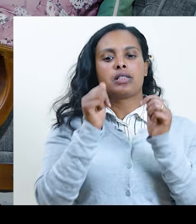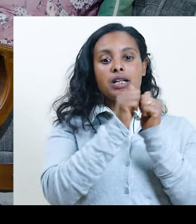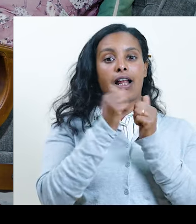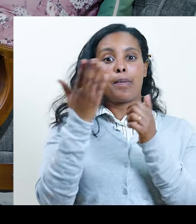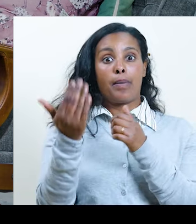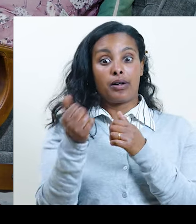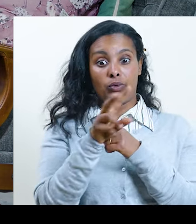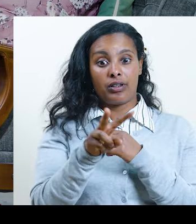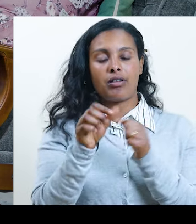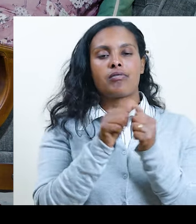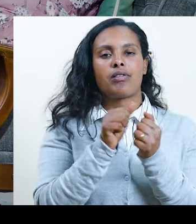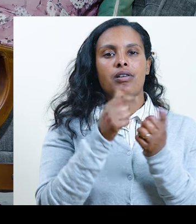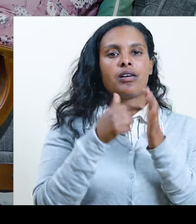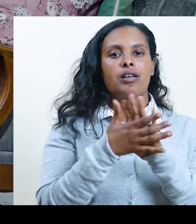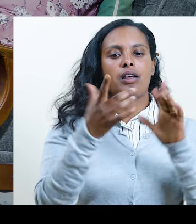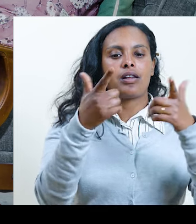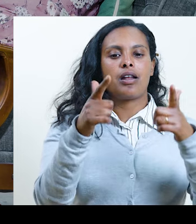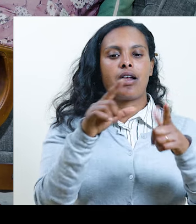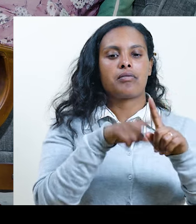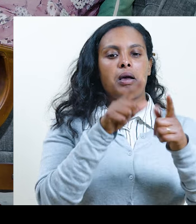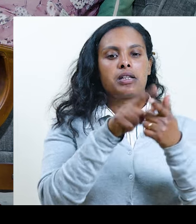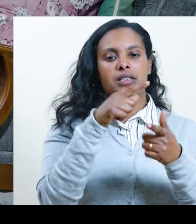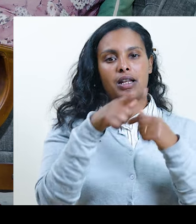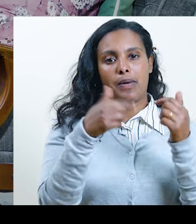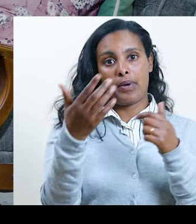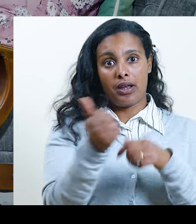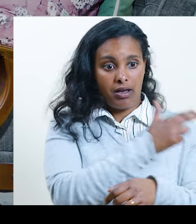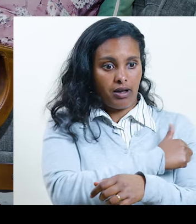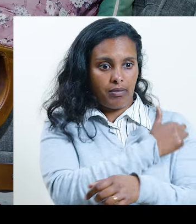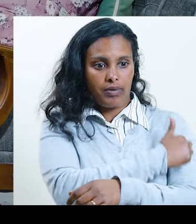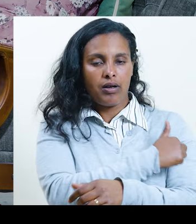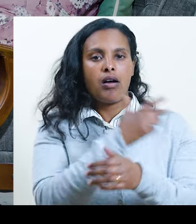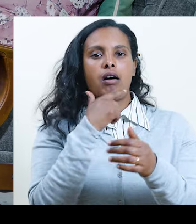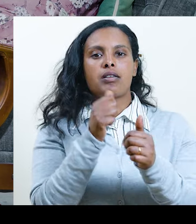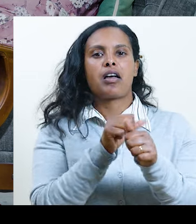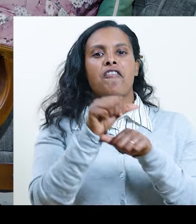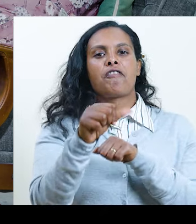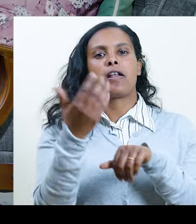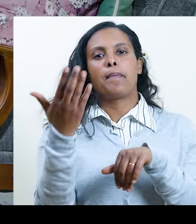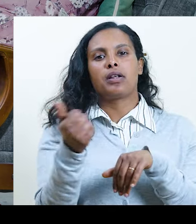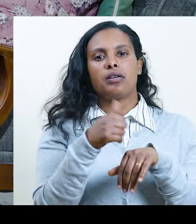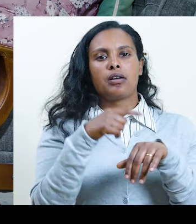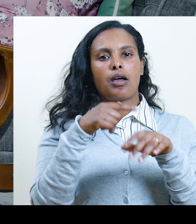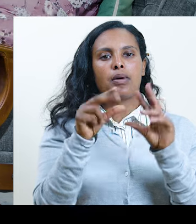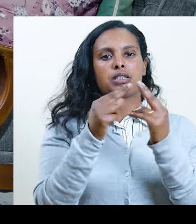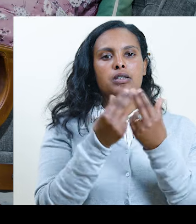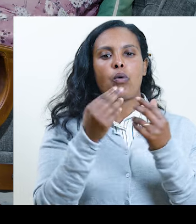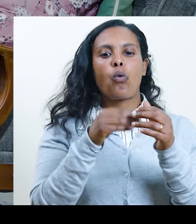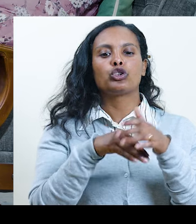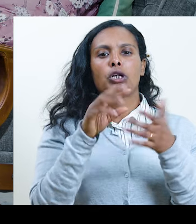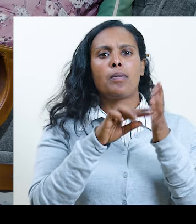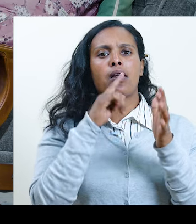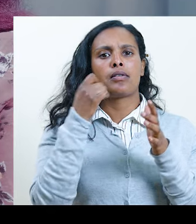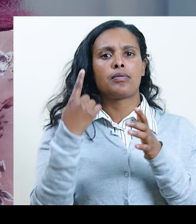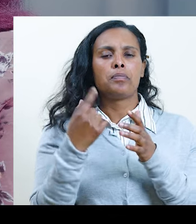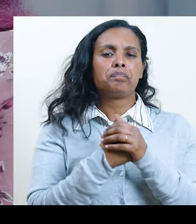ላይ ነበርን እኔ እና እሷ። እኔ ምድል ማገኝ ስለመሰለኝ ህክምና አሳልፌ ነበር የተወሰነ ጊዜ ከቤተሰብ ወጥቼ